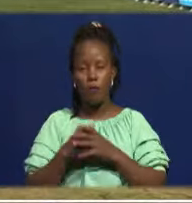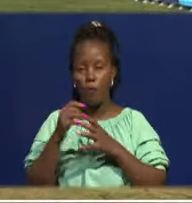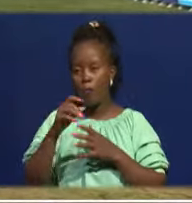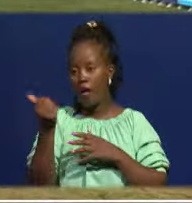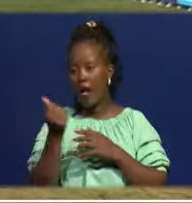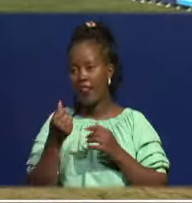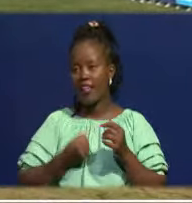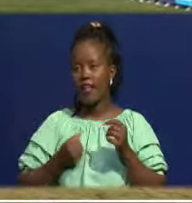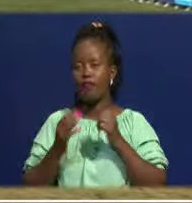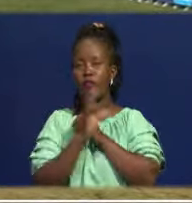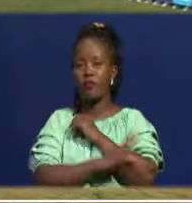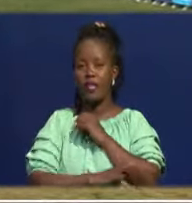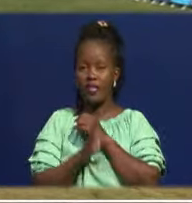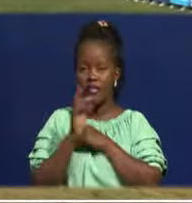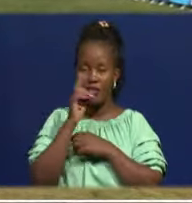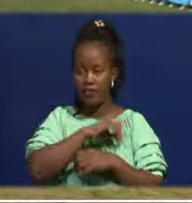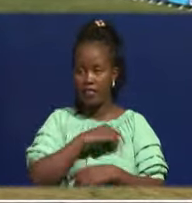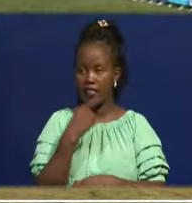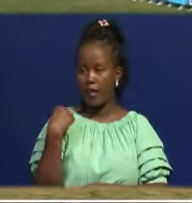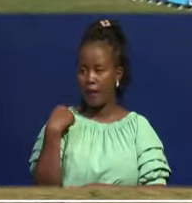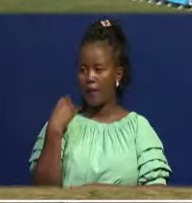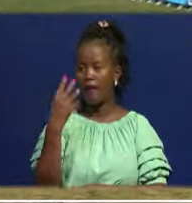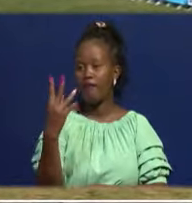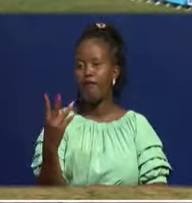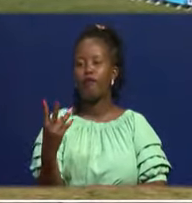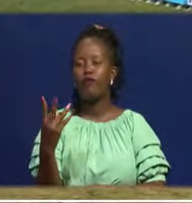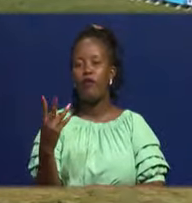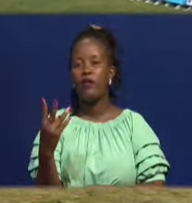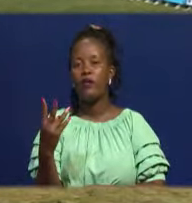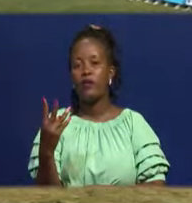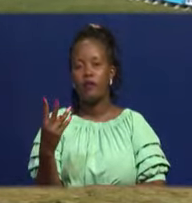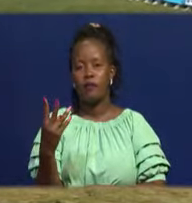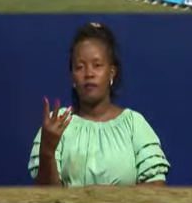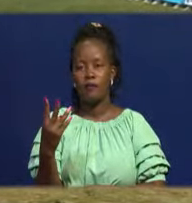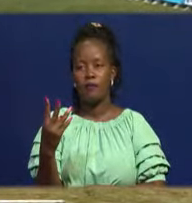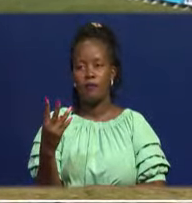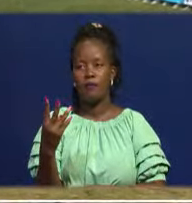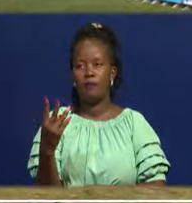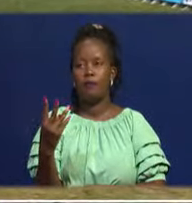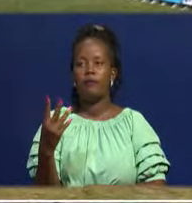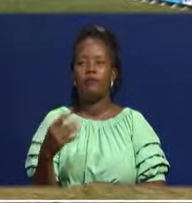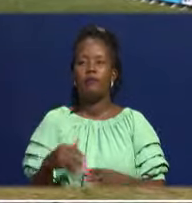alimalizwa 4 katika mbio hizo. Nora Mwangi nikiripotia dira ya magwiji.